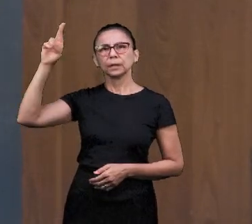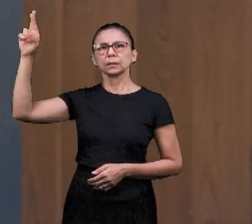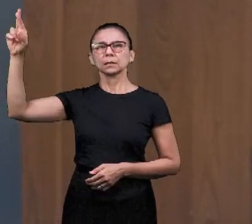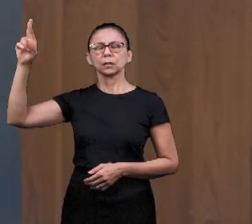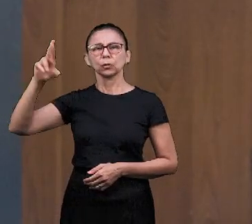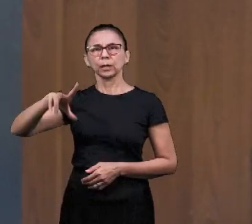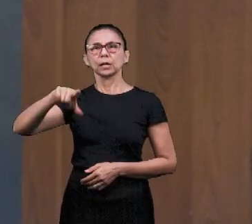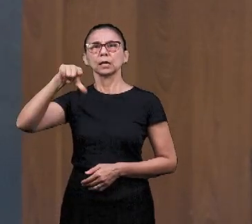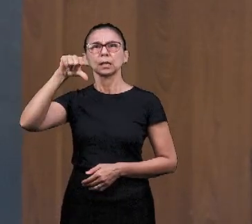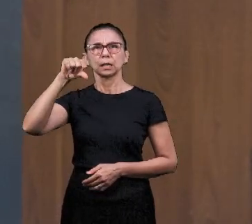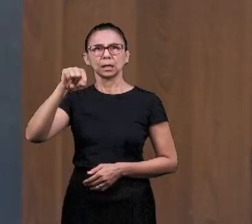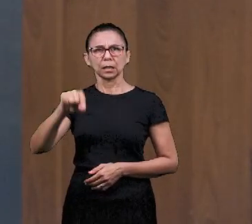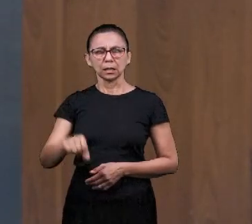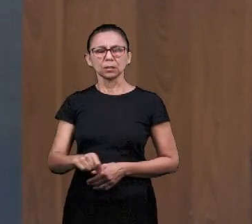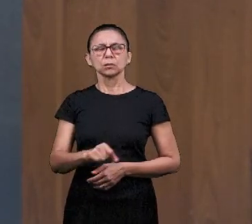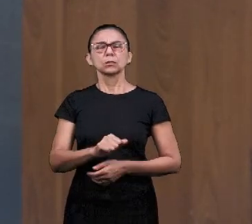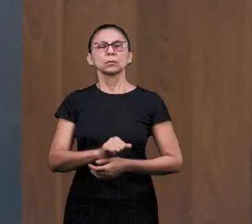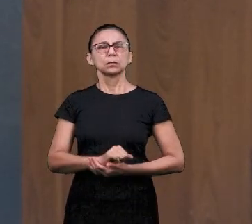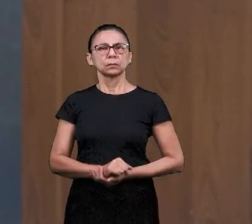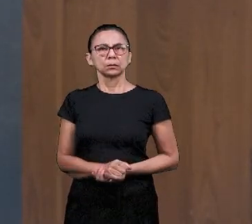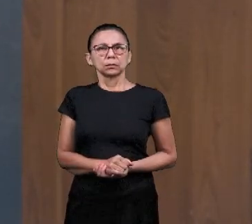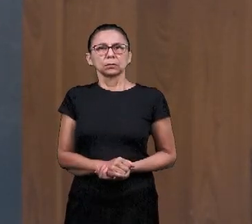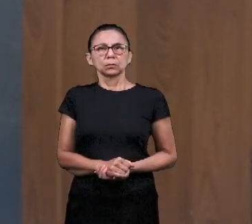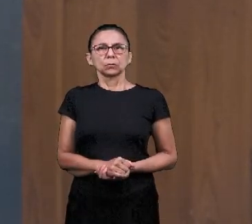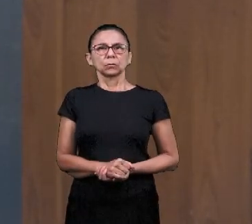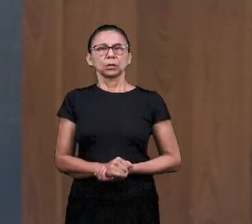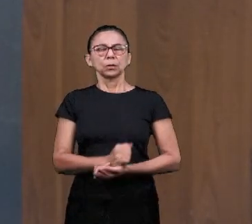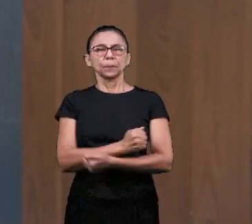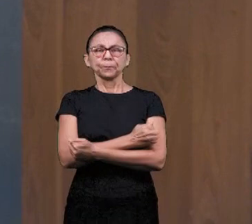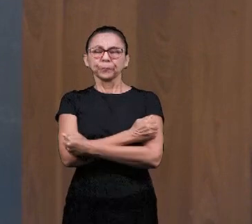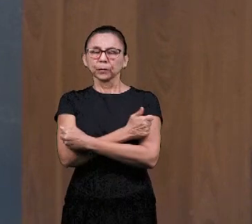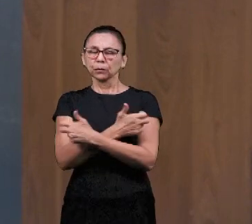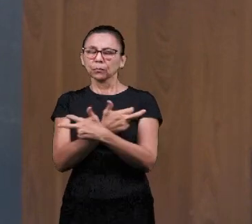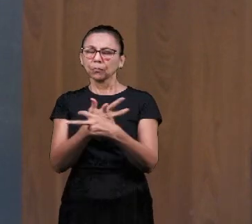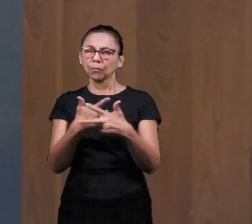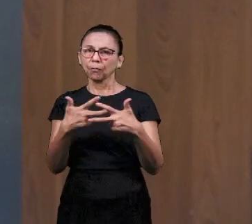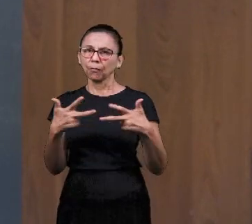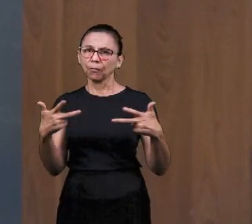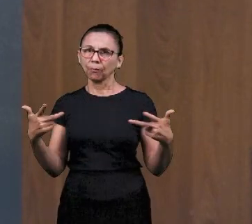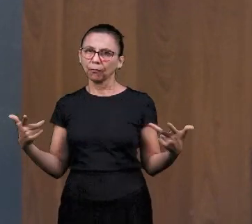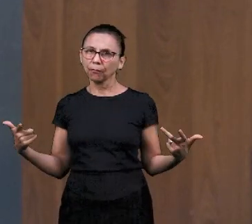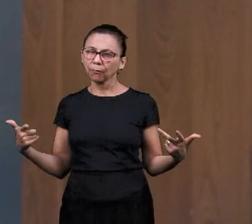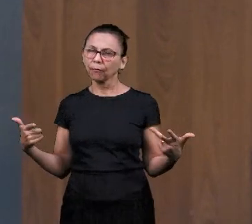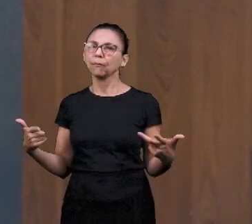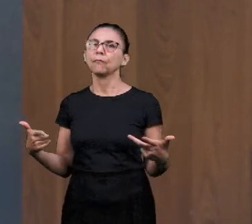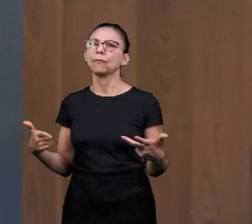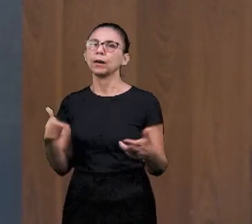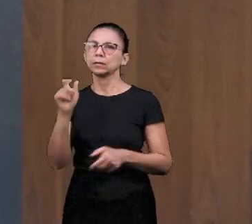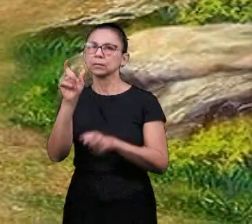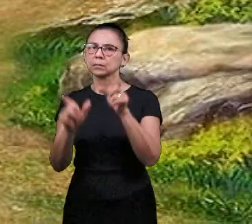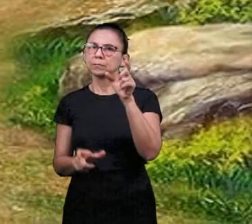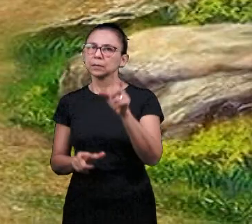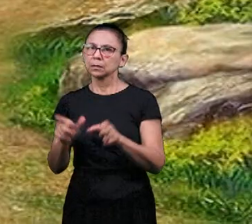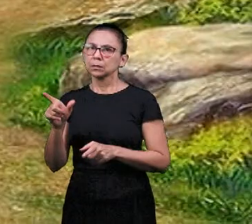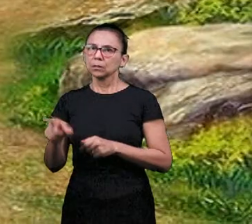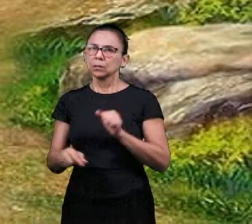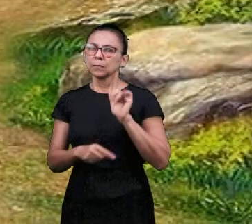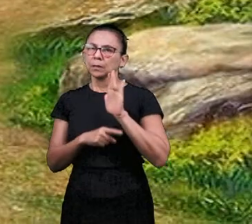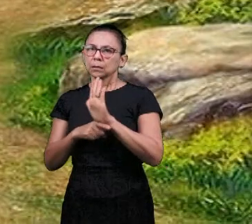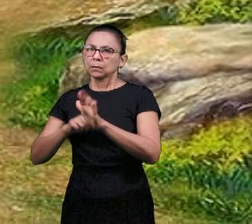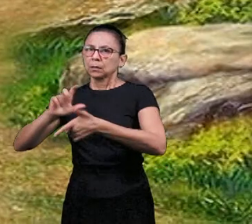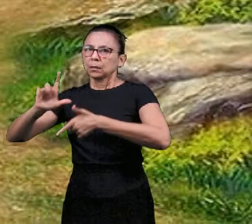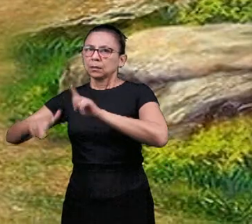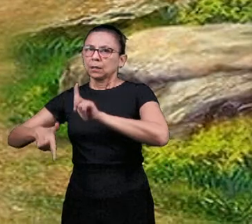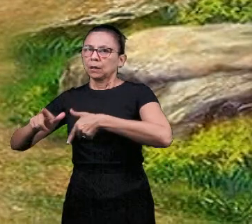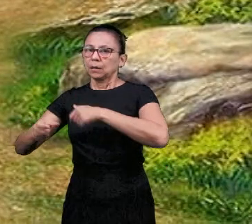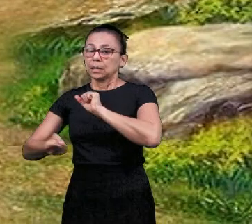Seigneur. Tous ont eu de grandes victoires avec le Seigneur car le Saint-Esprit était dans leur